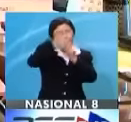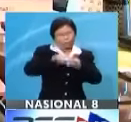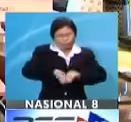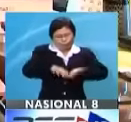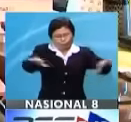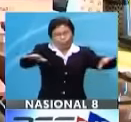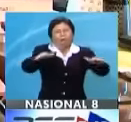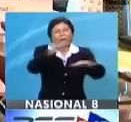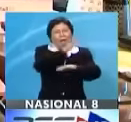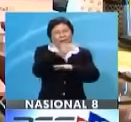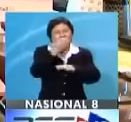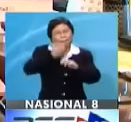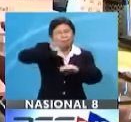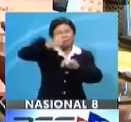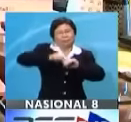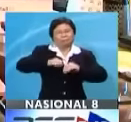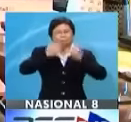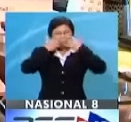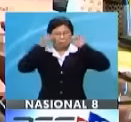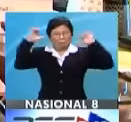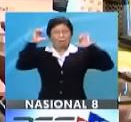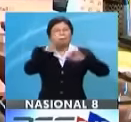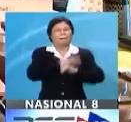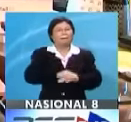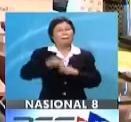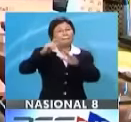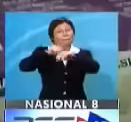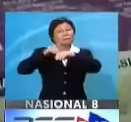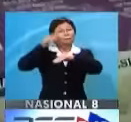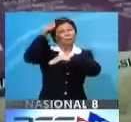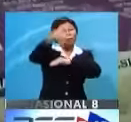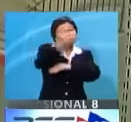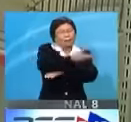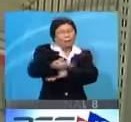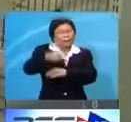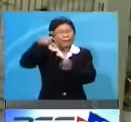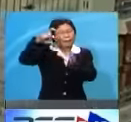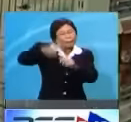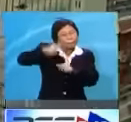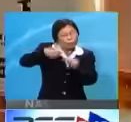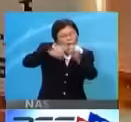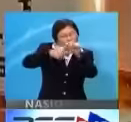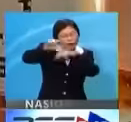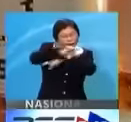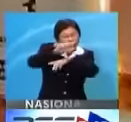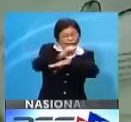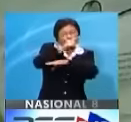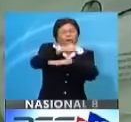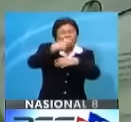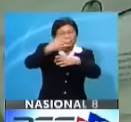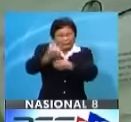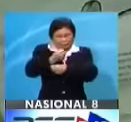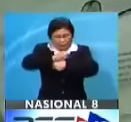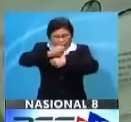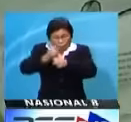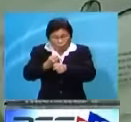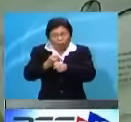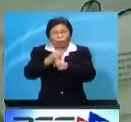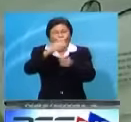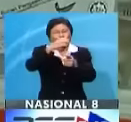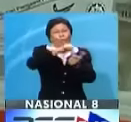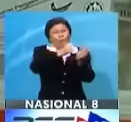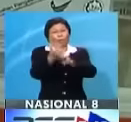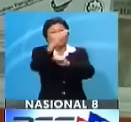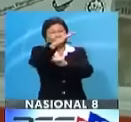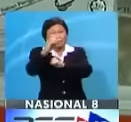efisien. Dalam jangka panjang, diharapkan produk keperluan harian dapat dihasilkan sendiri oleh pengeluar di Sabah dan Sarawak